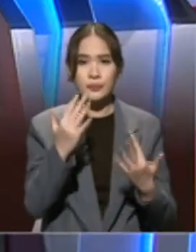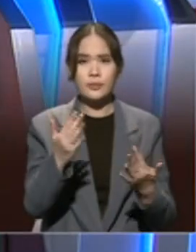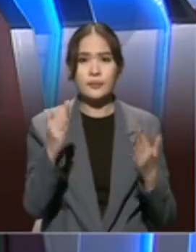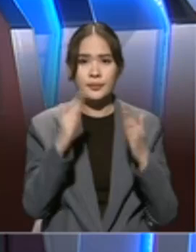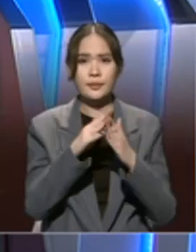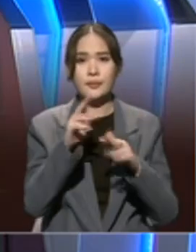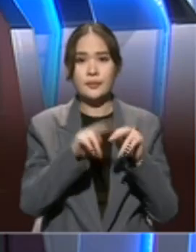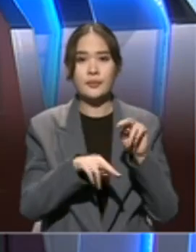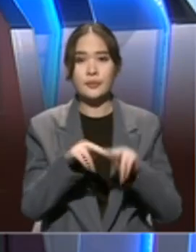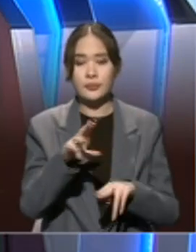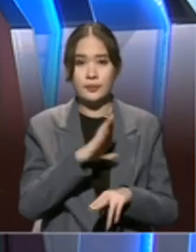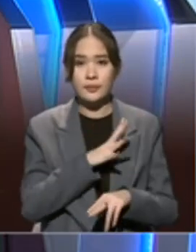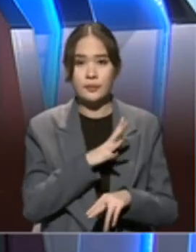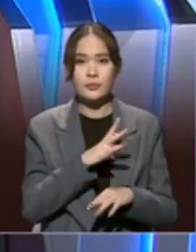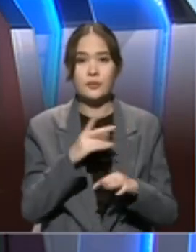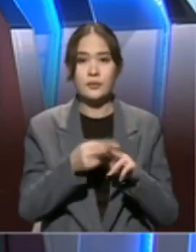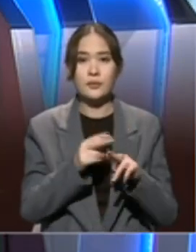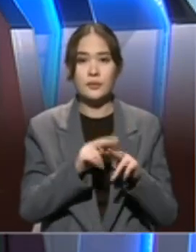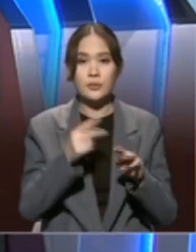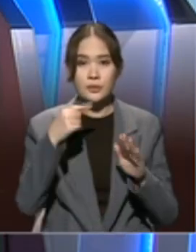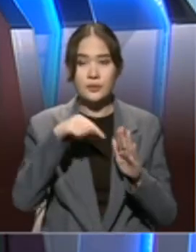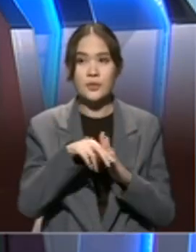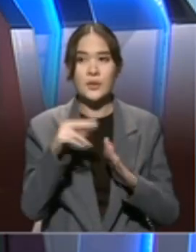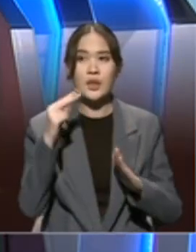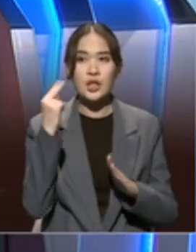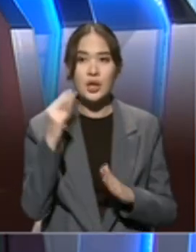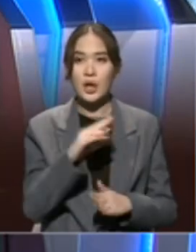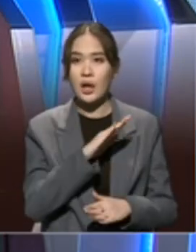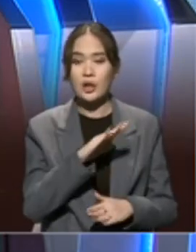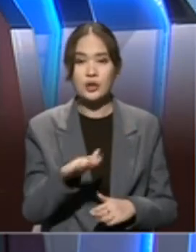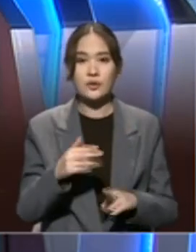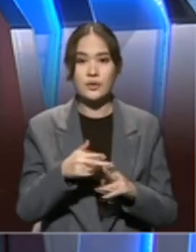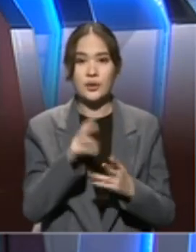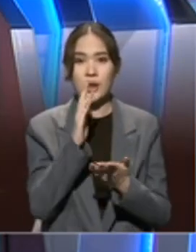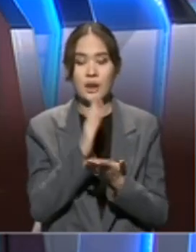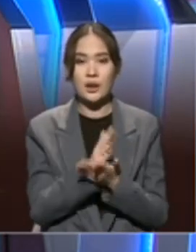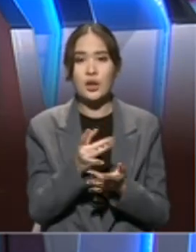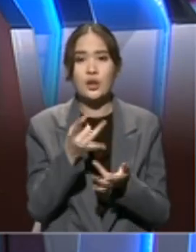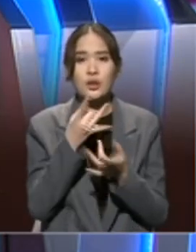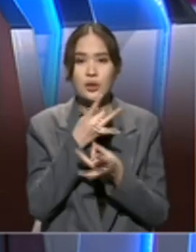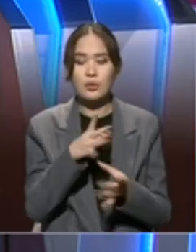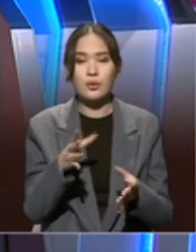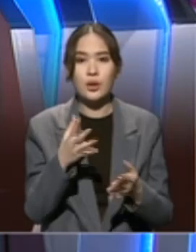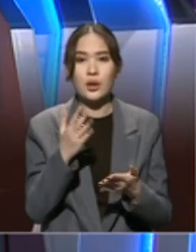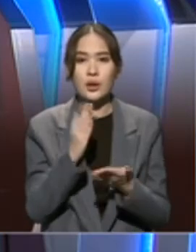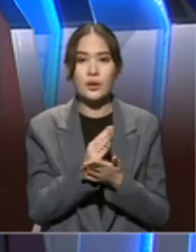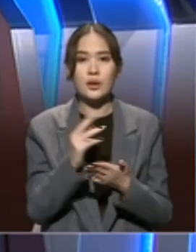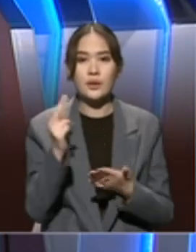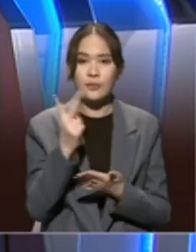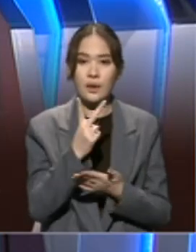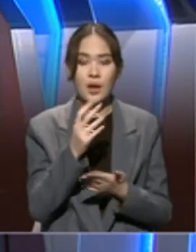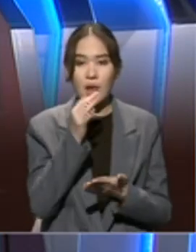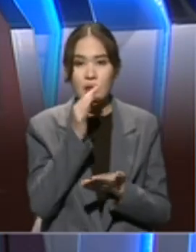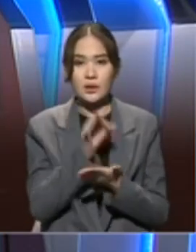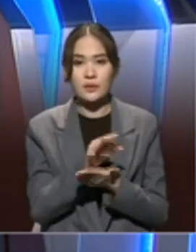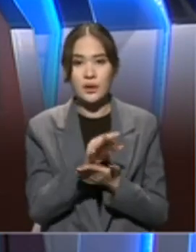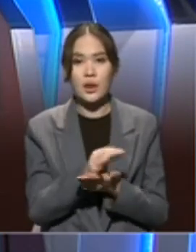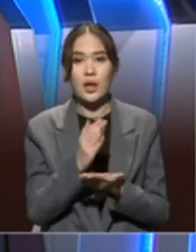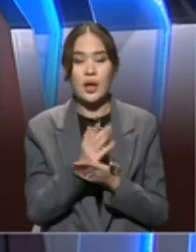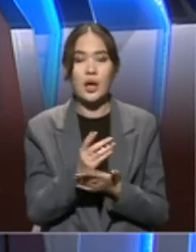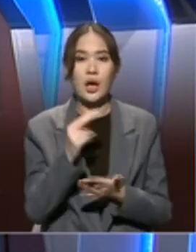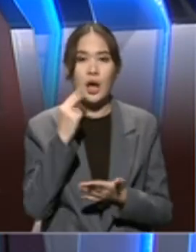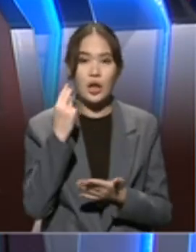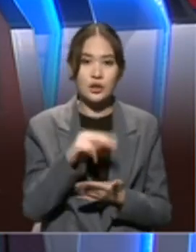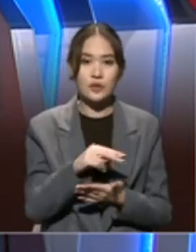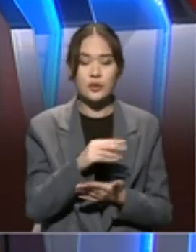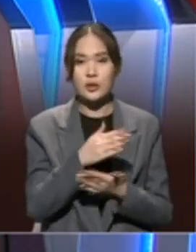ғой, бәрі құрылыстар ғой салған. Соның ішінде сапасы да болады. Кез келген нәрсенің сапасы екі жағы болады, бір жағы сапалы, бір жағы сапасыз.